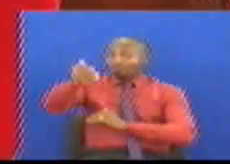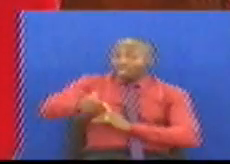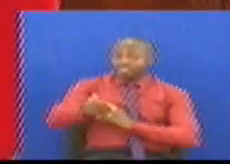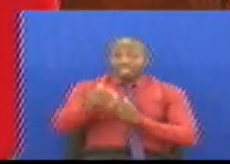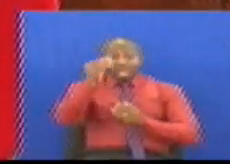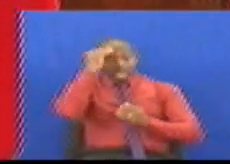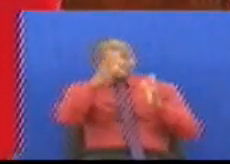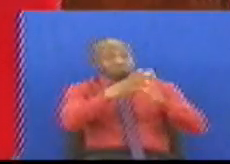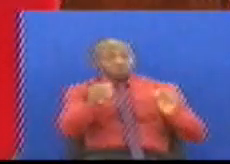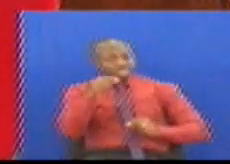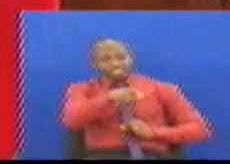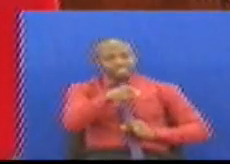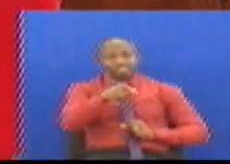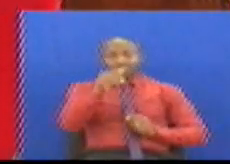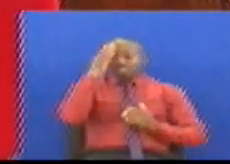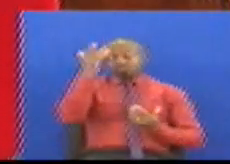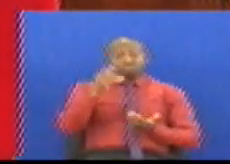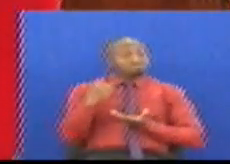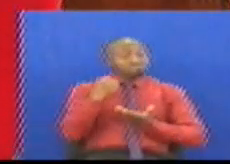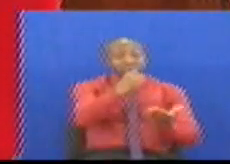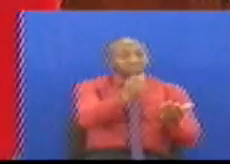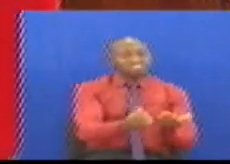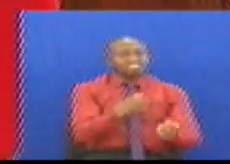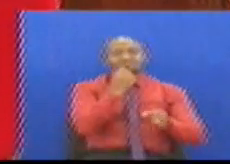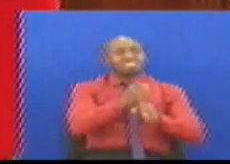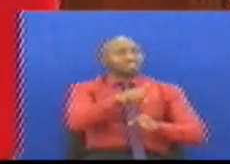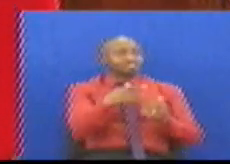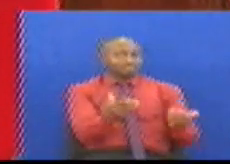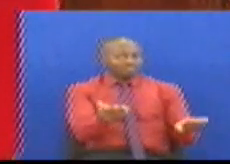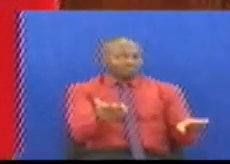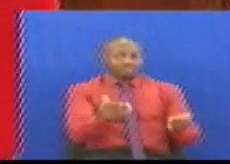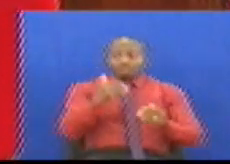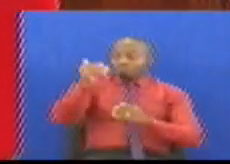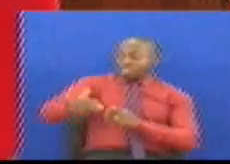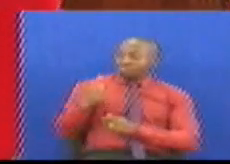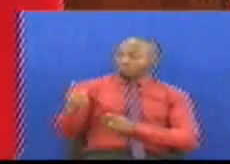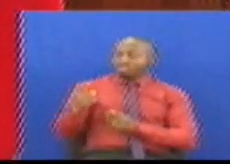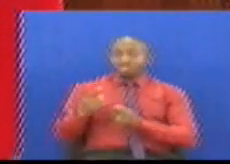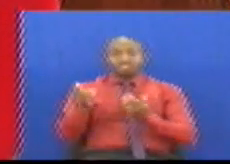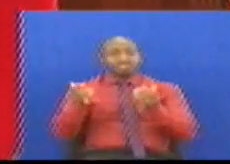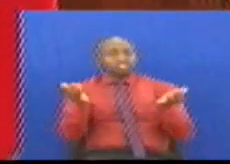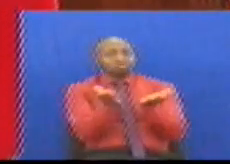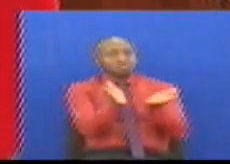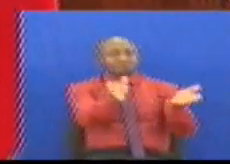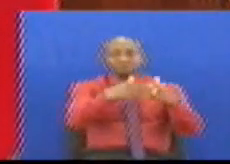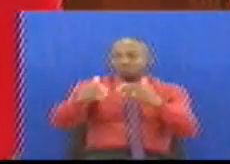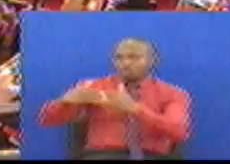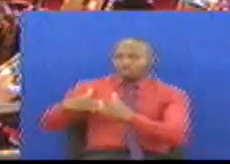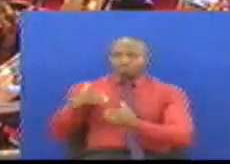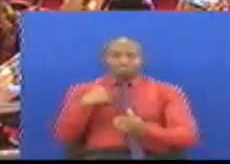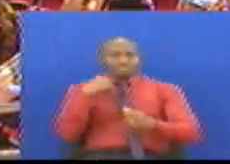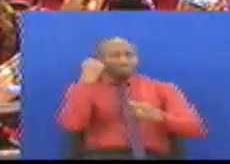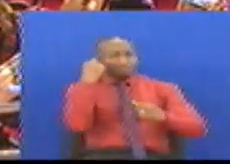bure, sidhani kama sasa hata kama zikipelekwa zitaenda kufanya kazi gani. Kuna zaidi ya mwezi umesimama. Na wastani hapa nilikuwa nafanya